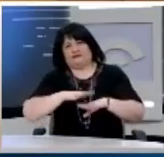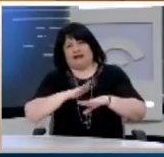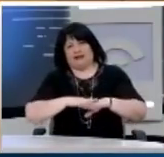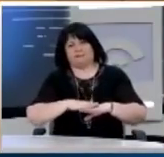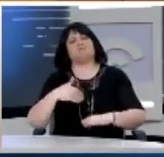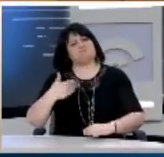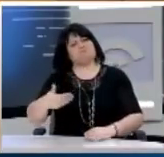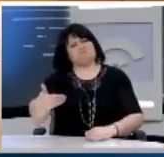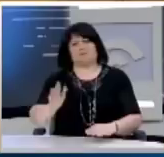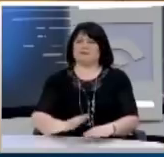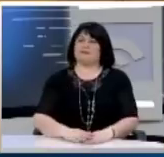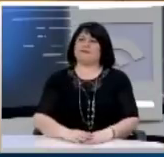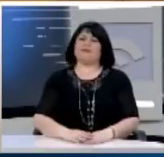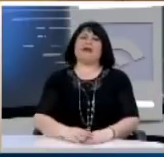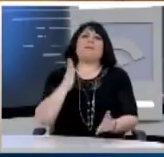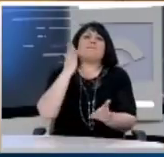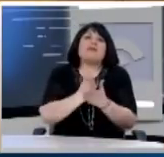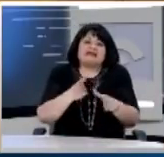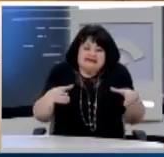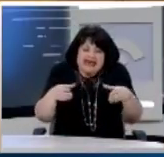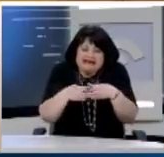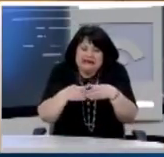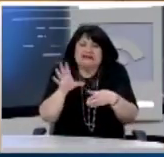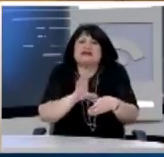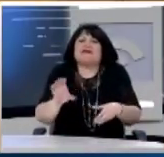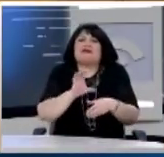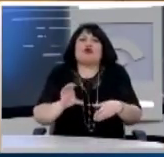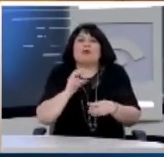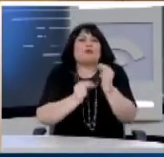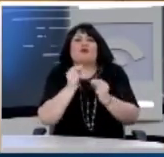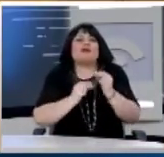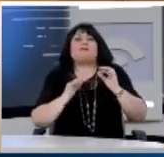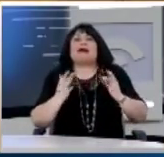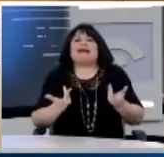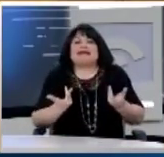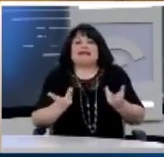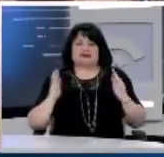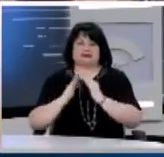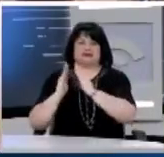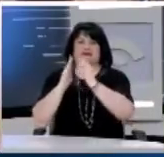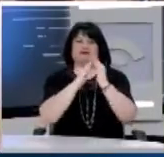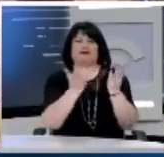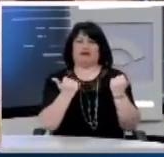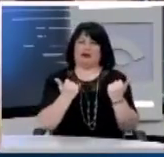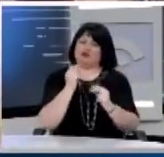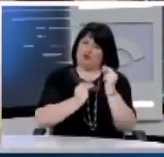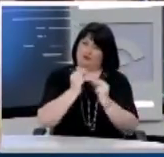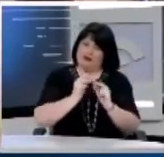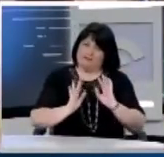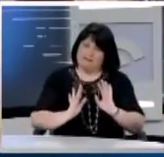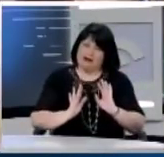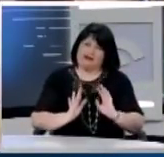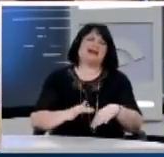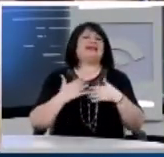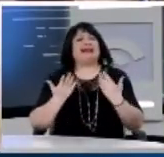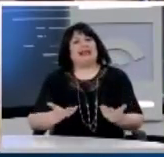Συνεχίζω. Το πρόβλημα των μεσαίων τάξεων στην Ευρώπη είναι θέμα και στέγασης. Δηλαδή το ΟΣΑ